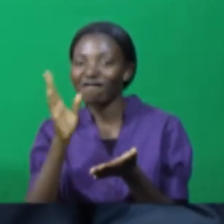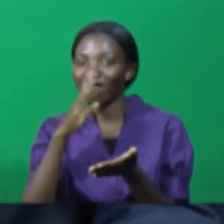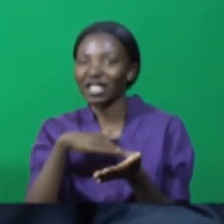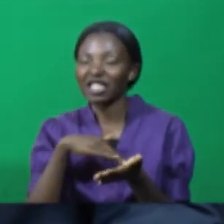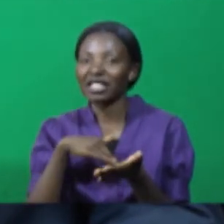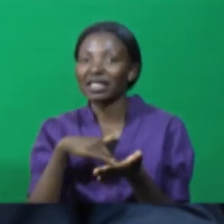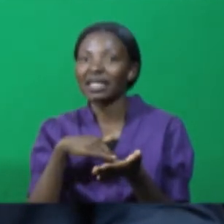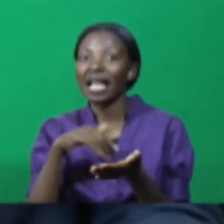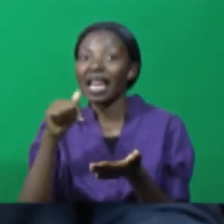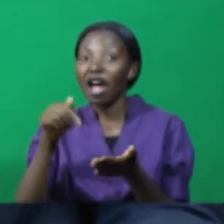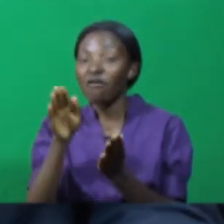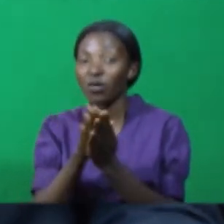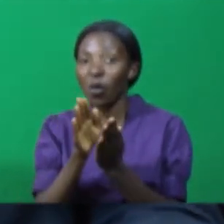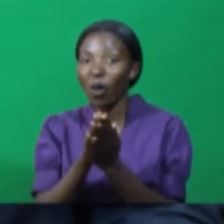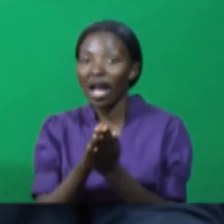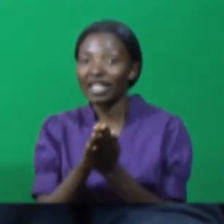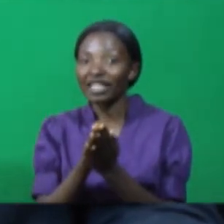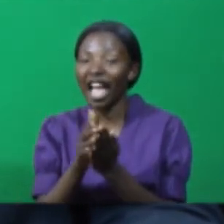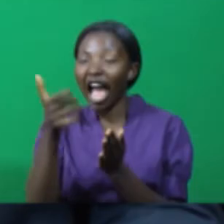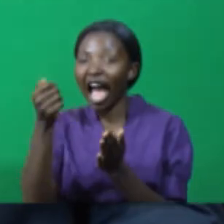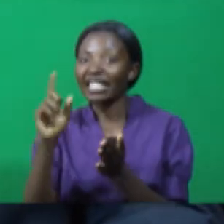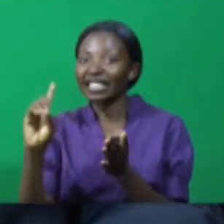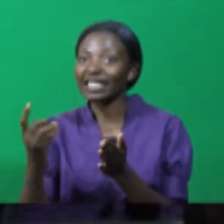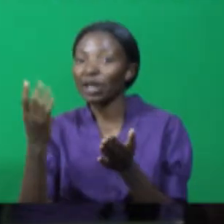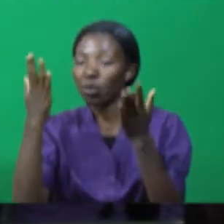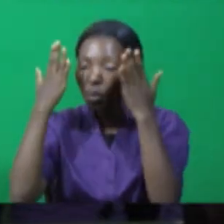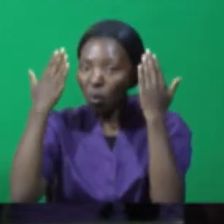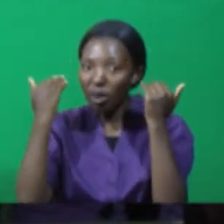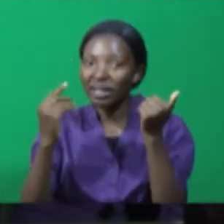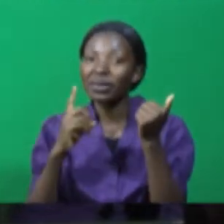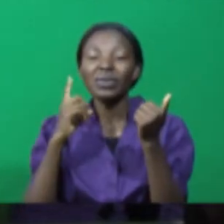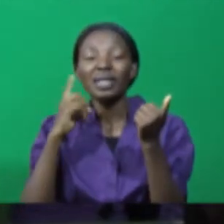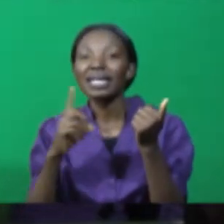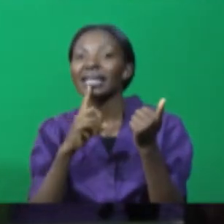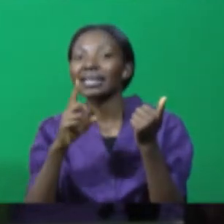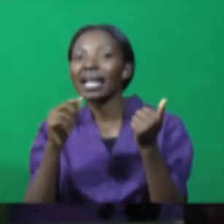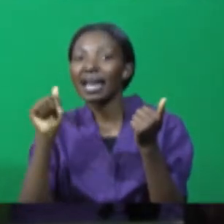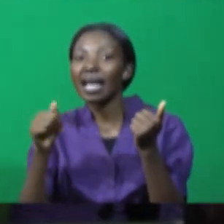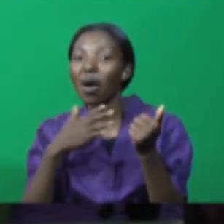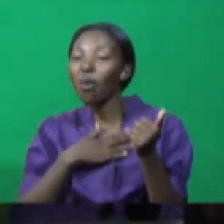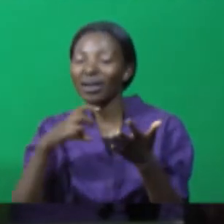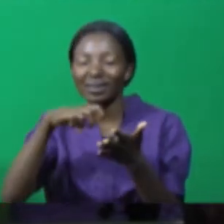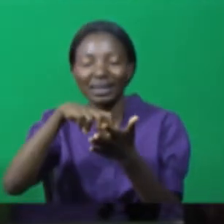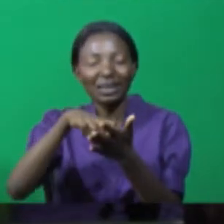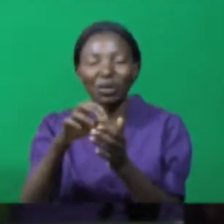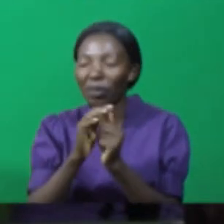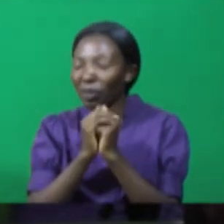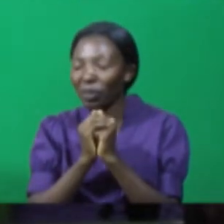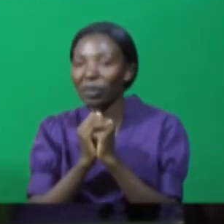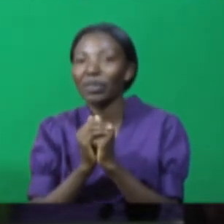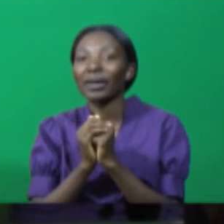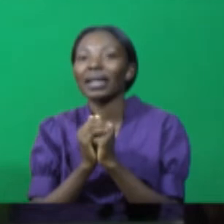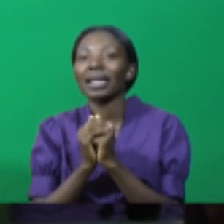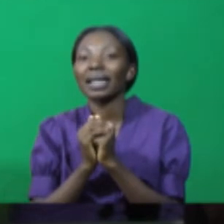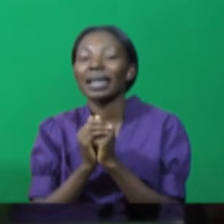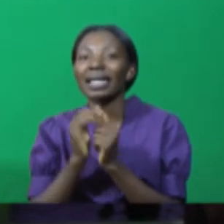anditika vakwasha vakumbira date remuchato vasikana manje unonzwa vakuti pa kuda mabvi mufunge. Ndopa anochitanga